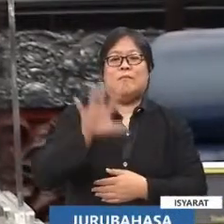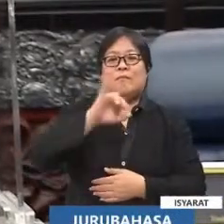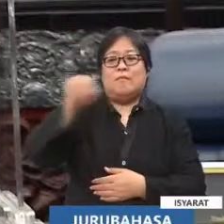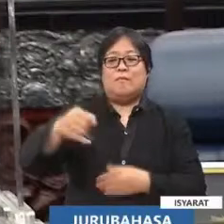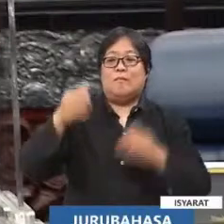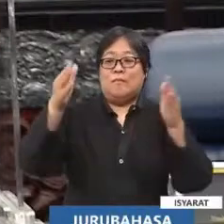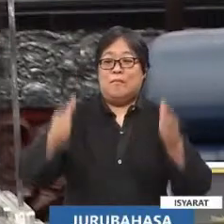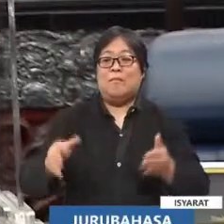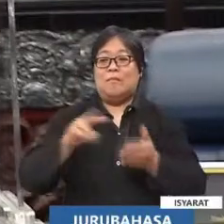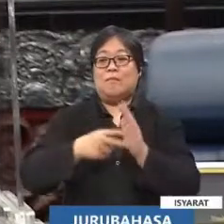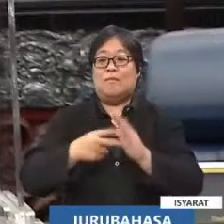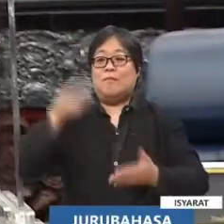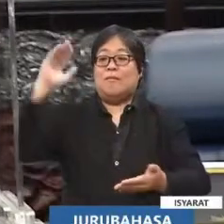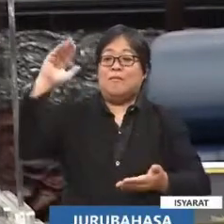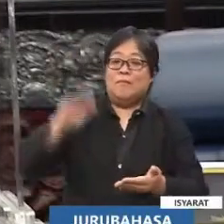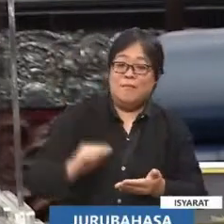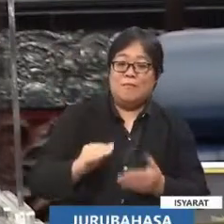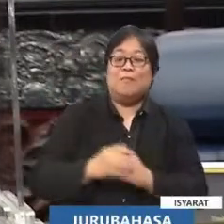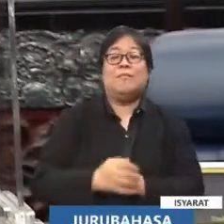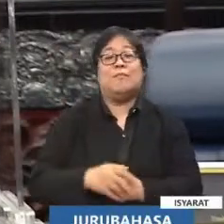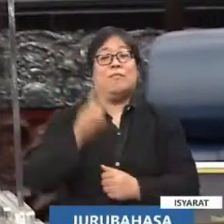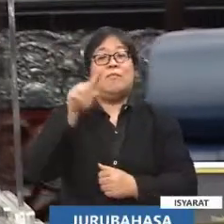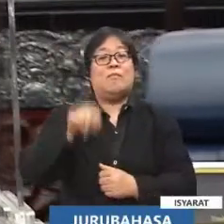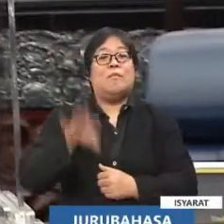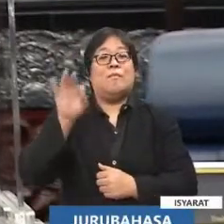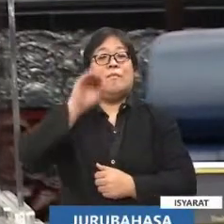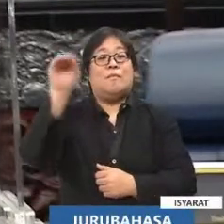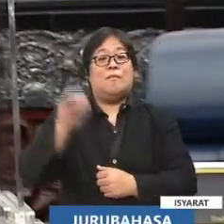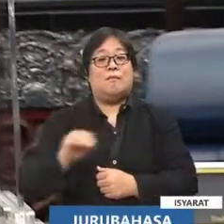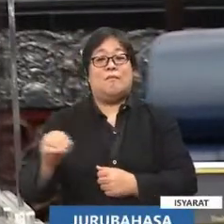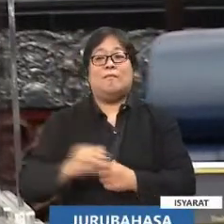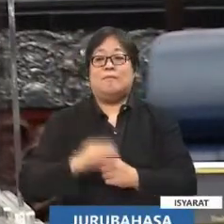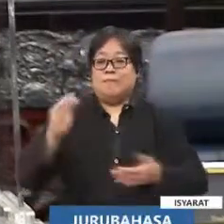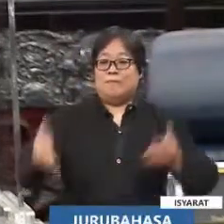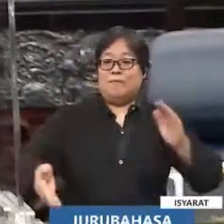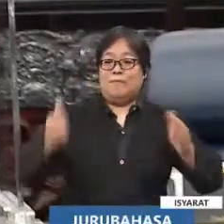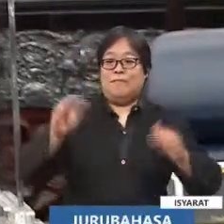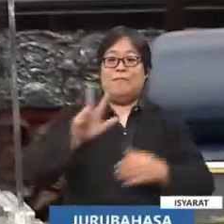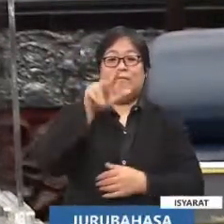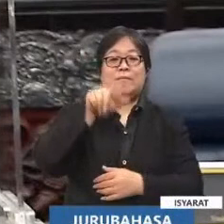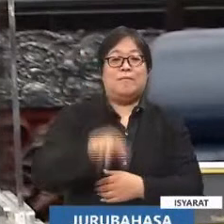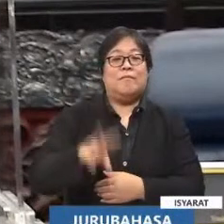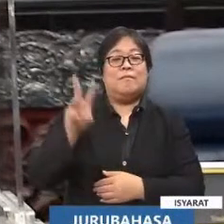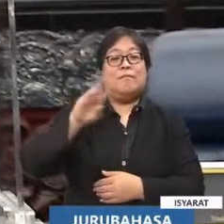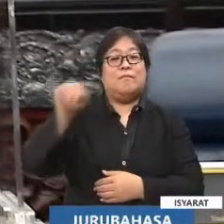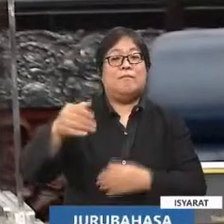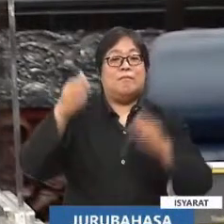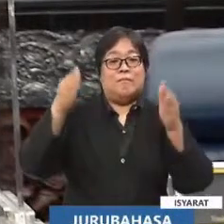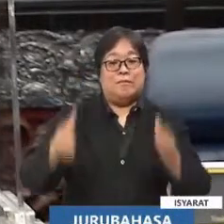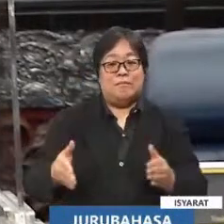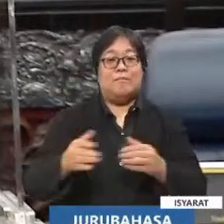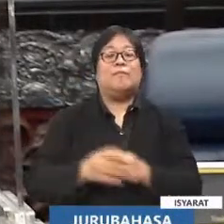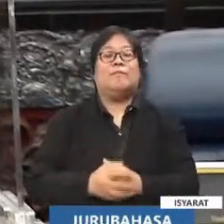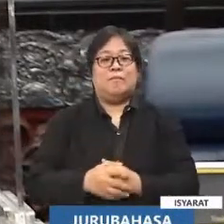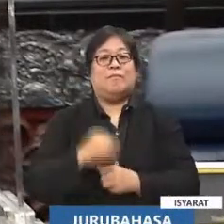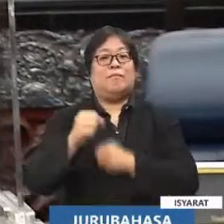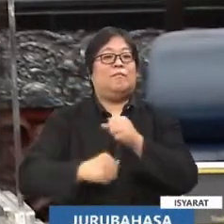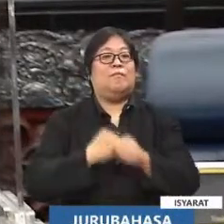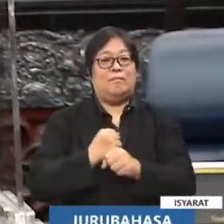orang, iaitu pengurangan sebanyak 2.9% berbanding 3.6 juta orang guna tenaga pada